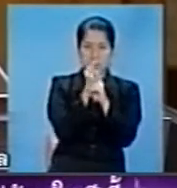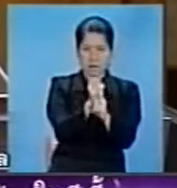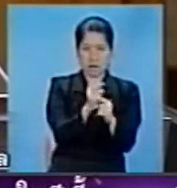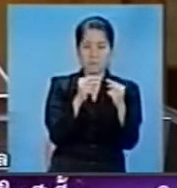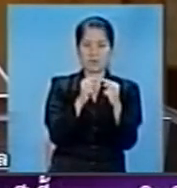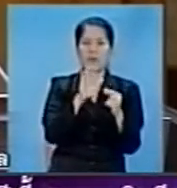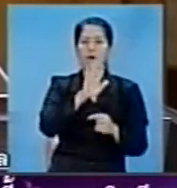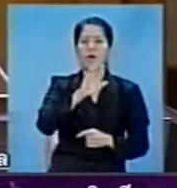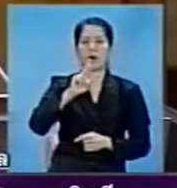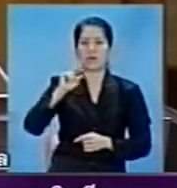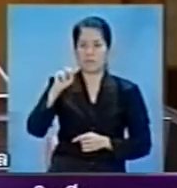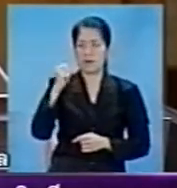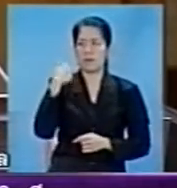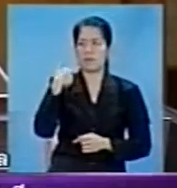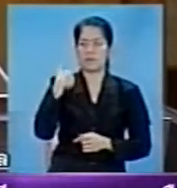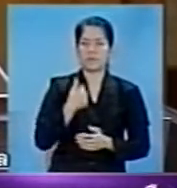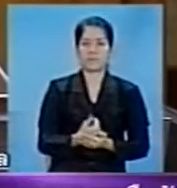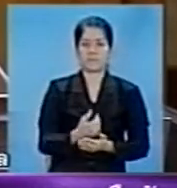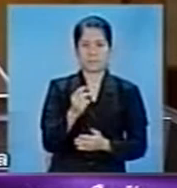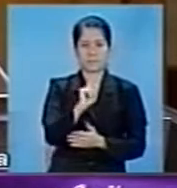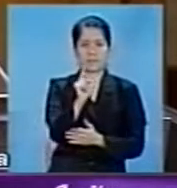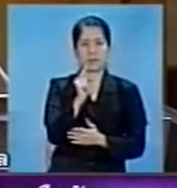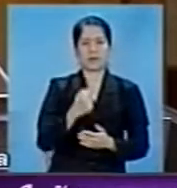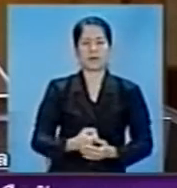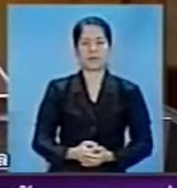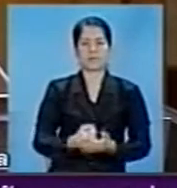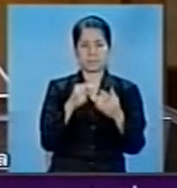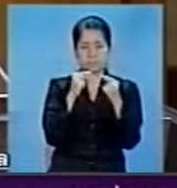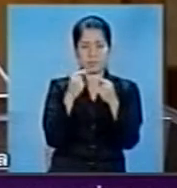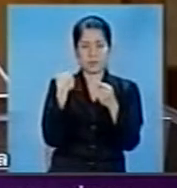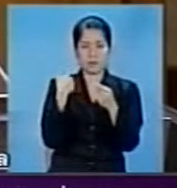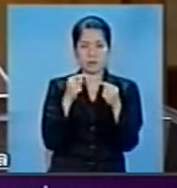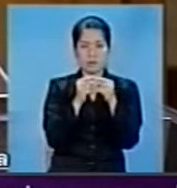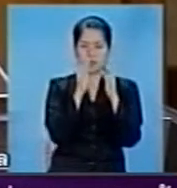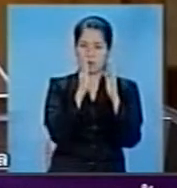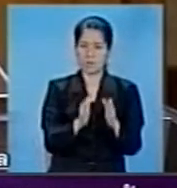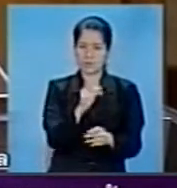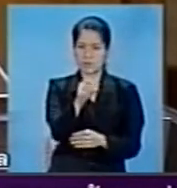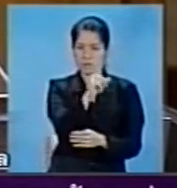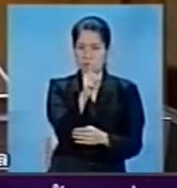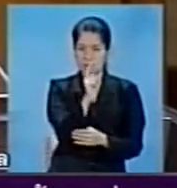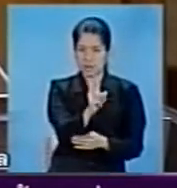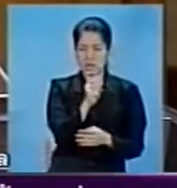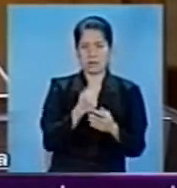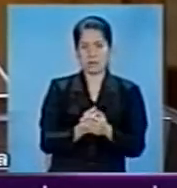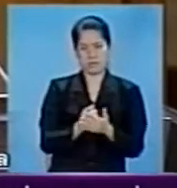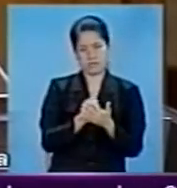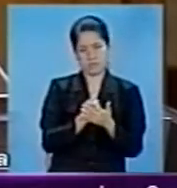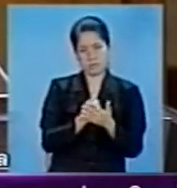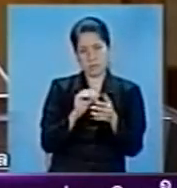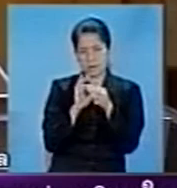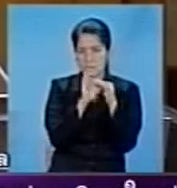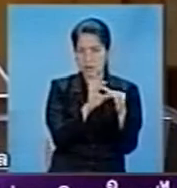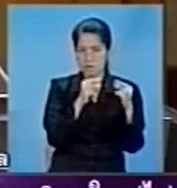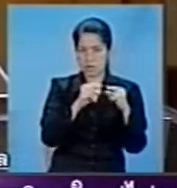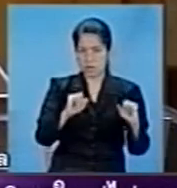แห่งนี้และแม้กระนั้นก็ตามเมื่อมีผู้คนติดใจเห็นว่าเป็นเงื่อนไขของความขัดแย้ง